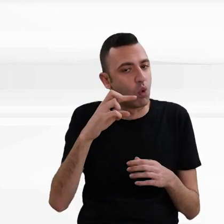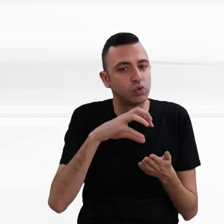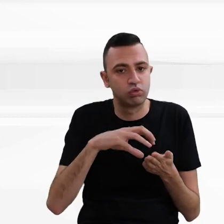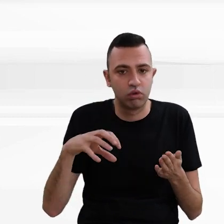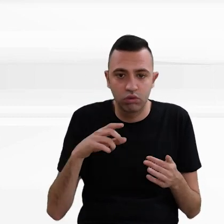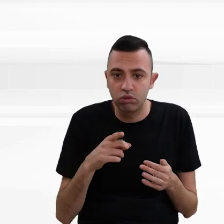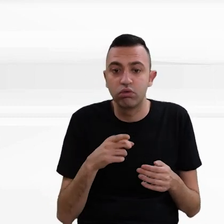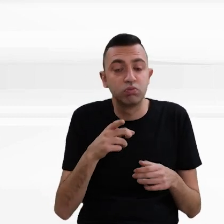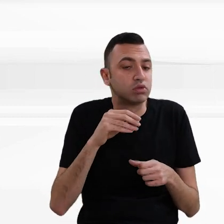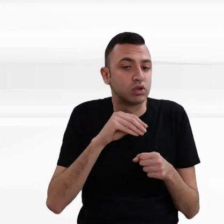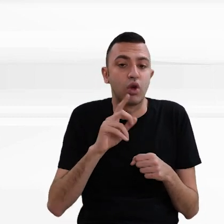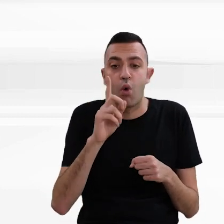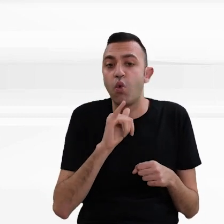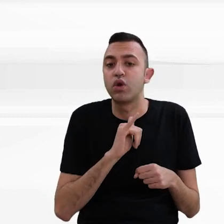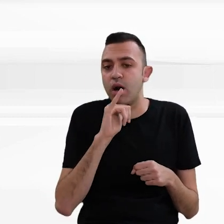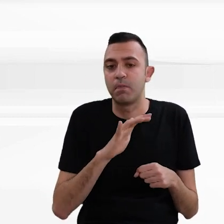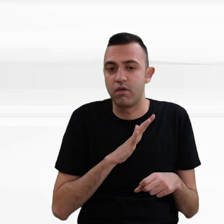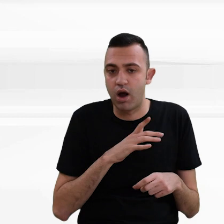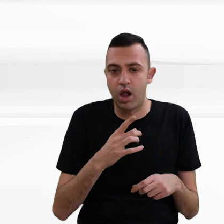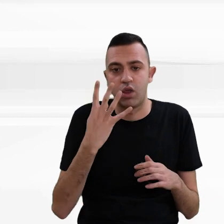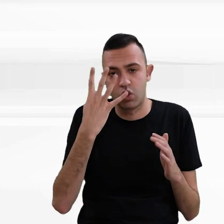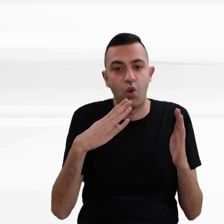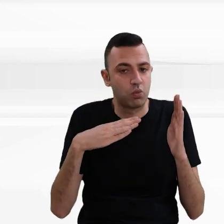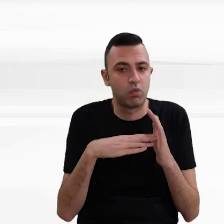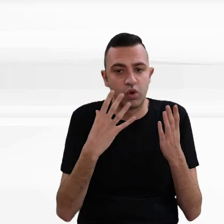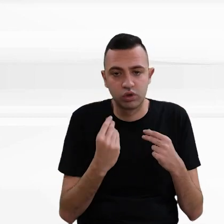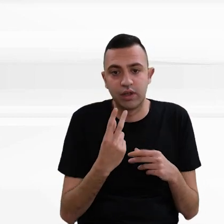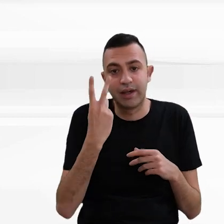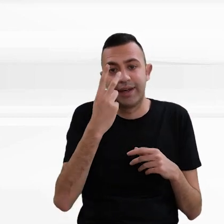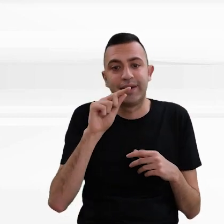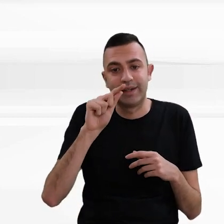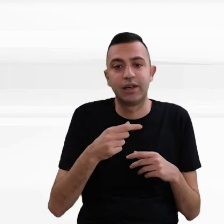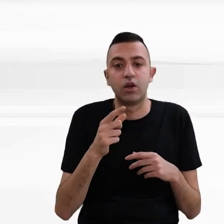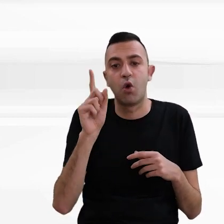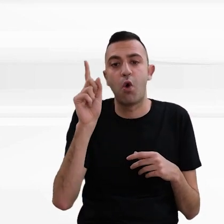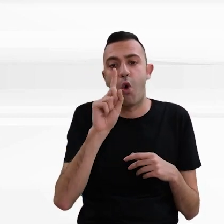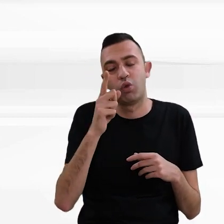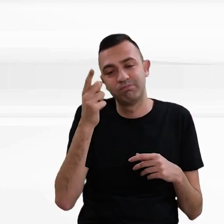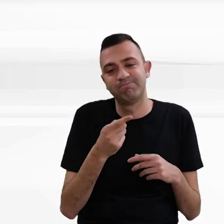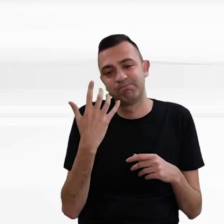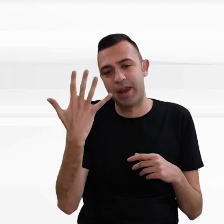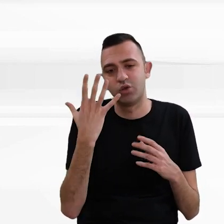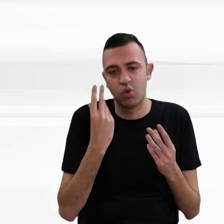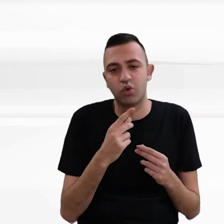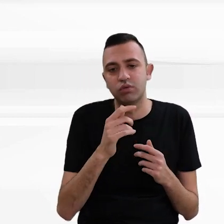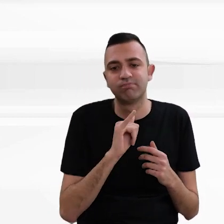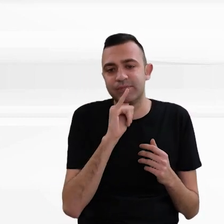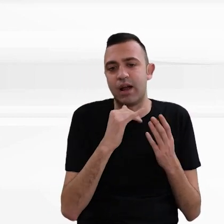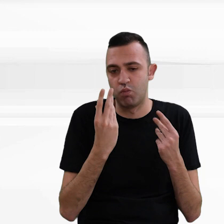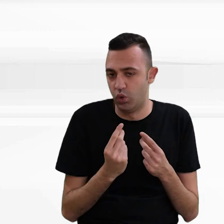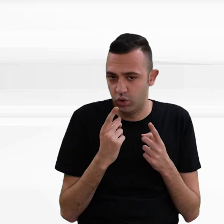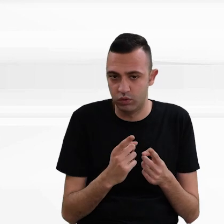sevgili öğrenciler toplam 10 gram vardı dörde böldüm de iki tam onda 5 gram tuzum varmış